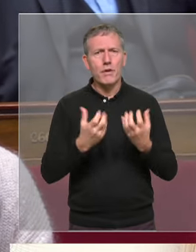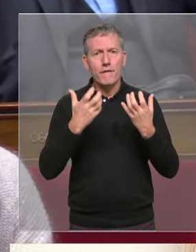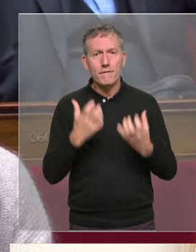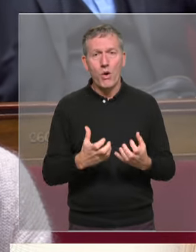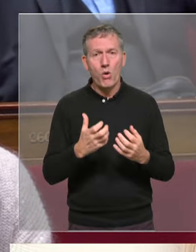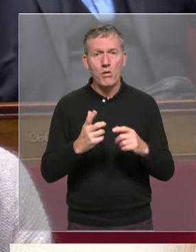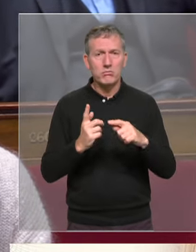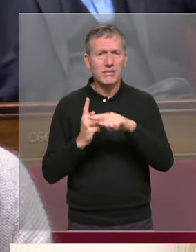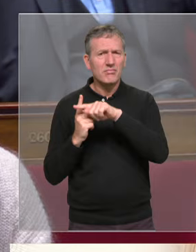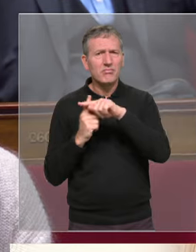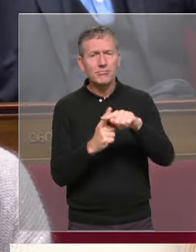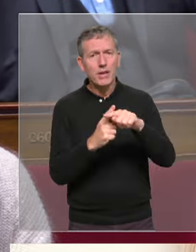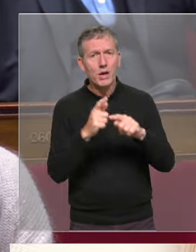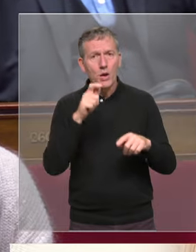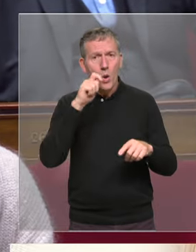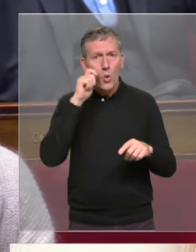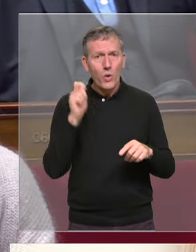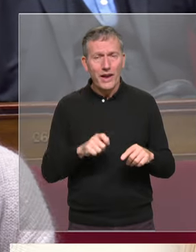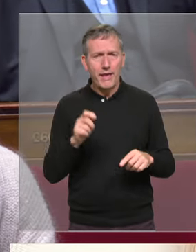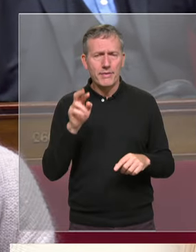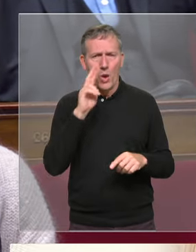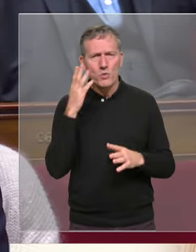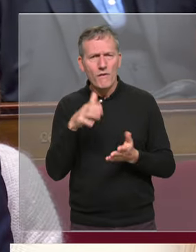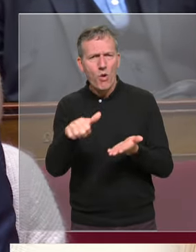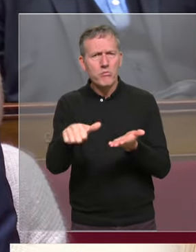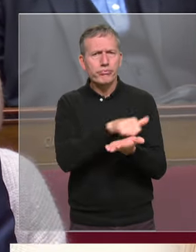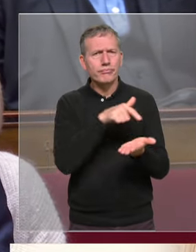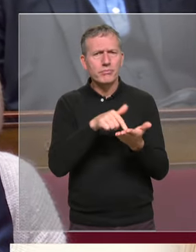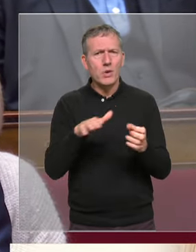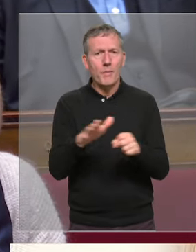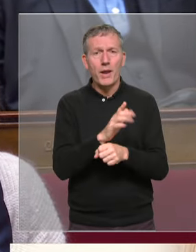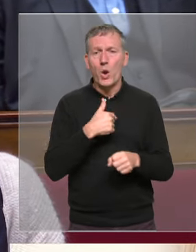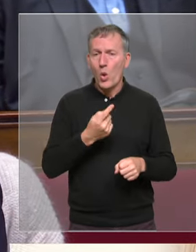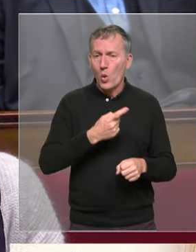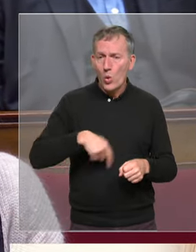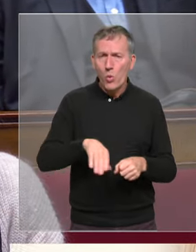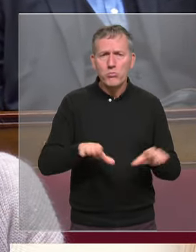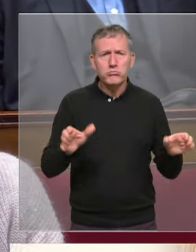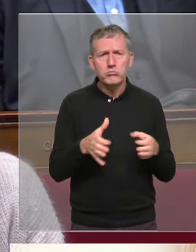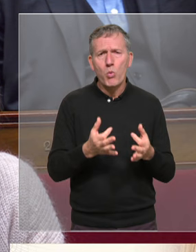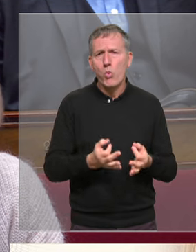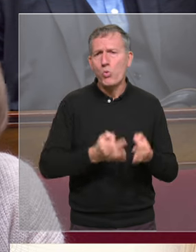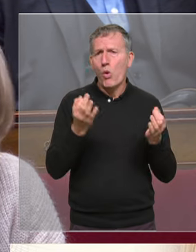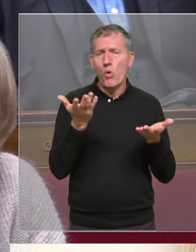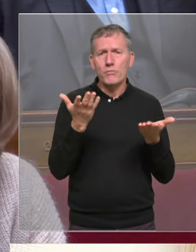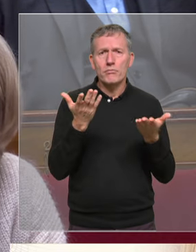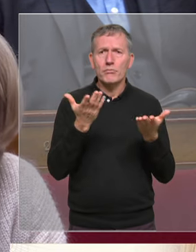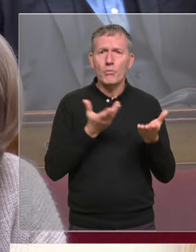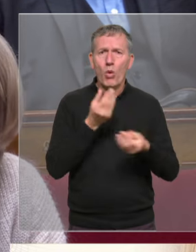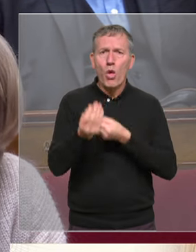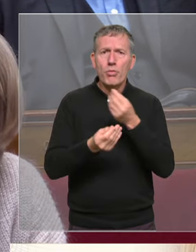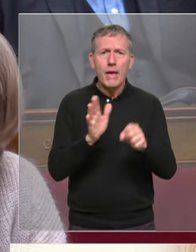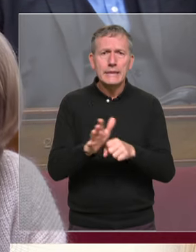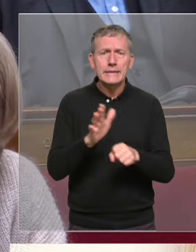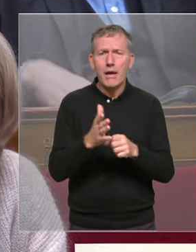cette aspiration européenne que la Russie veut assassiner. Nous avons collectivement trop tardé à donner aux Ukrainiens tous les moyens de